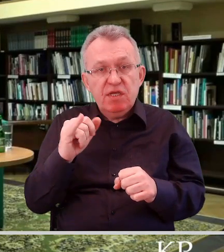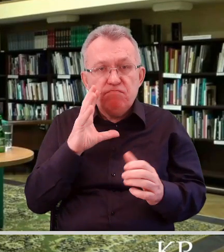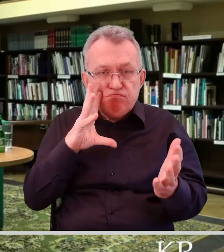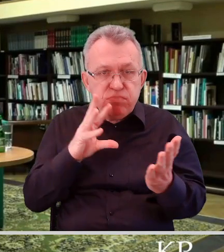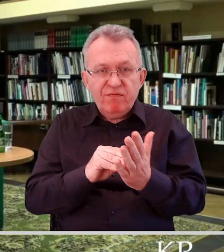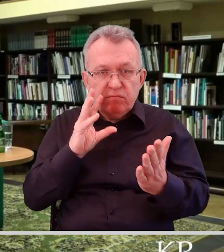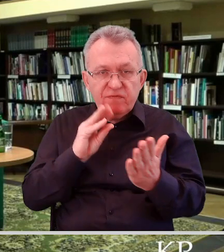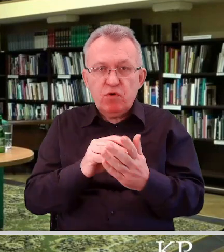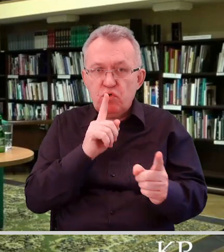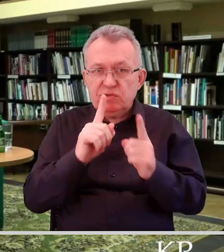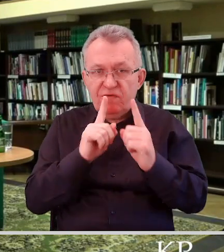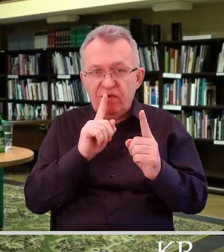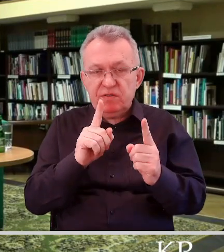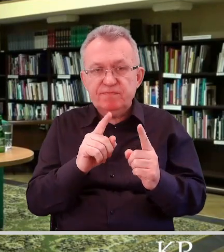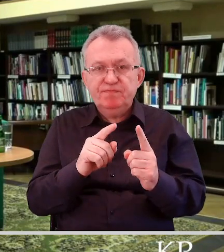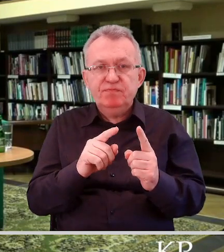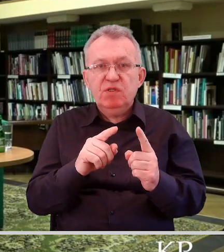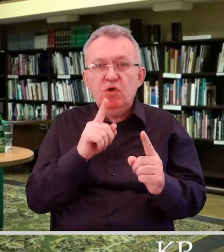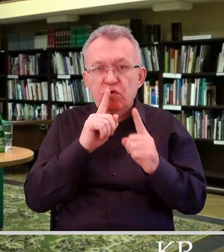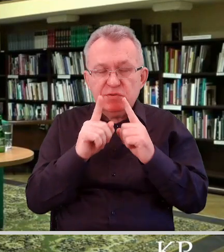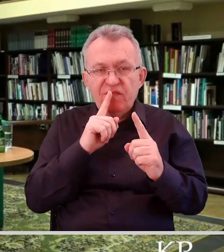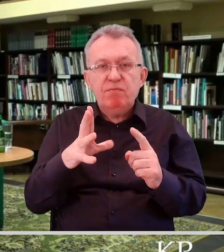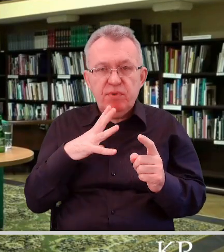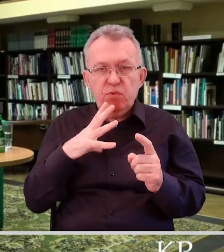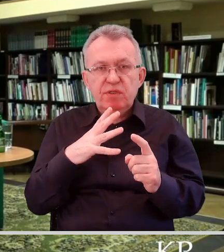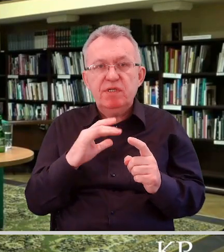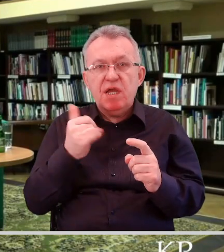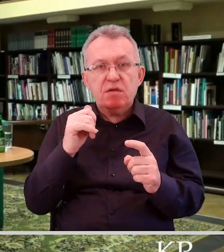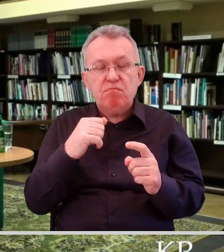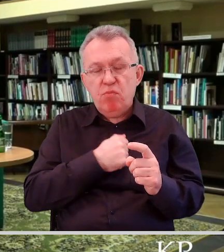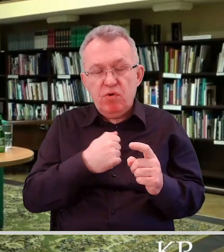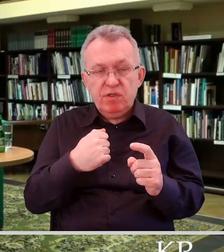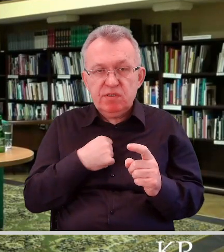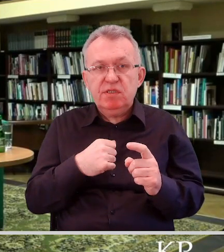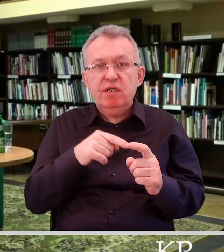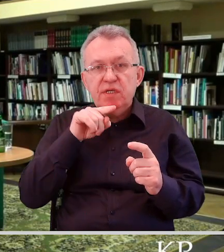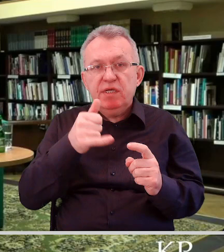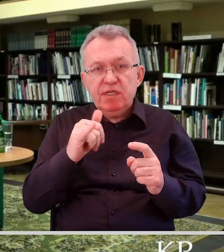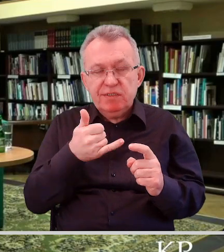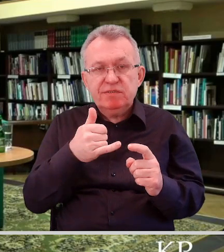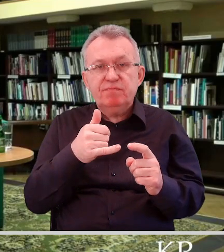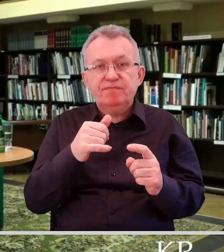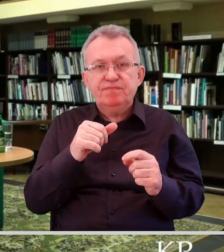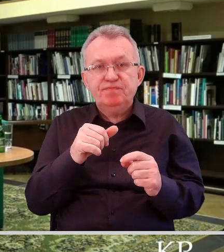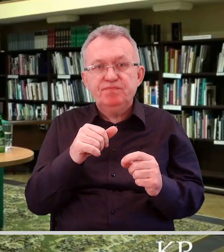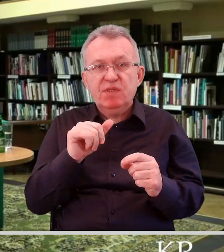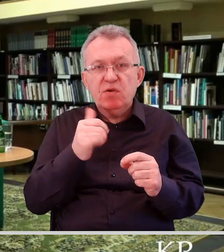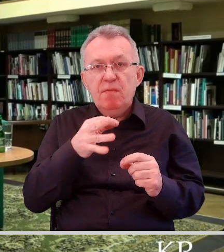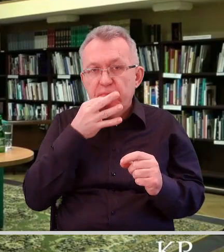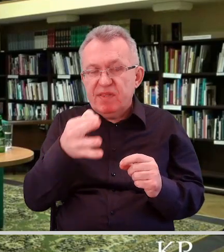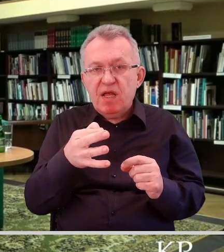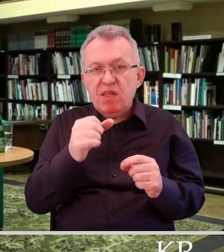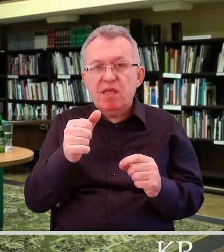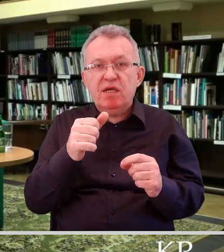powtarzało we wszystkich rozmowach, no a oczywiście rozmowy były, no bo jako Polka jestem jakąś tam, nie wiem, pytana jako